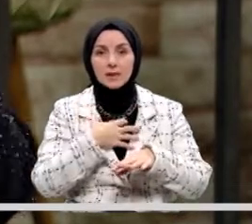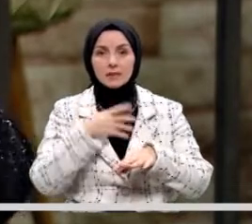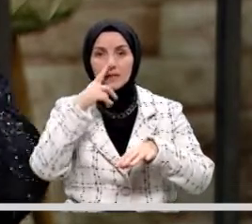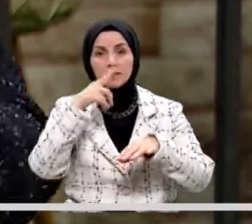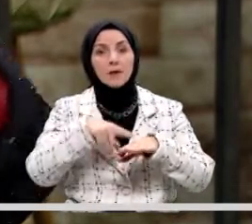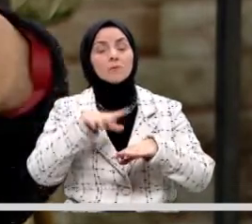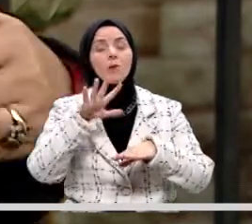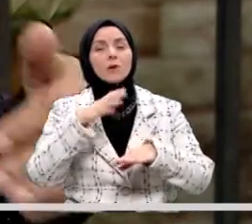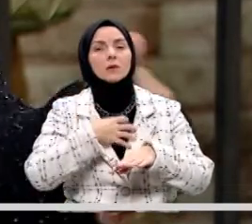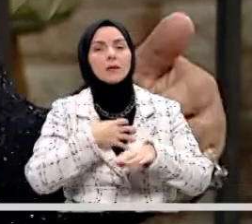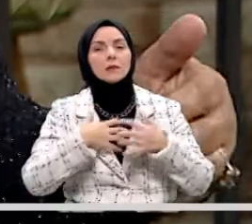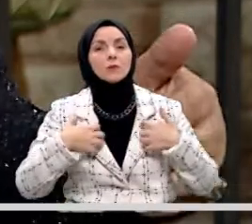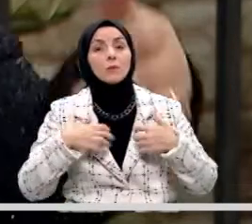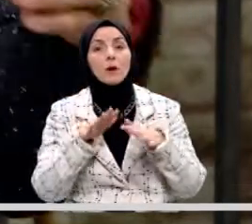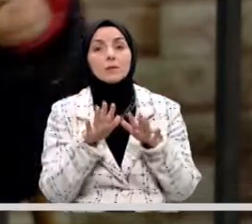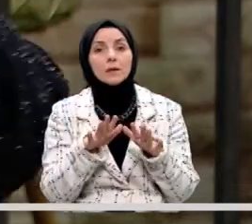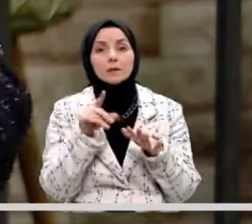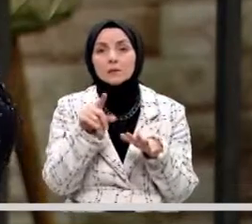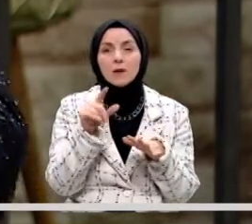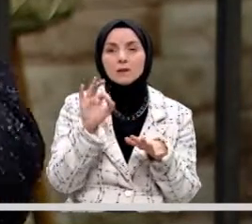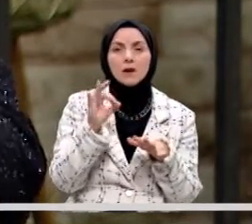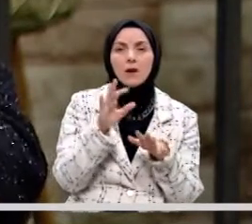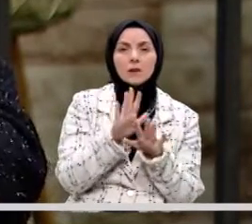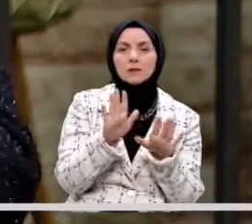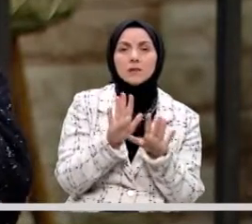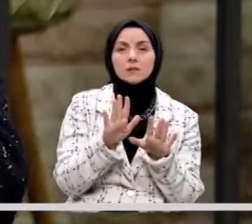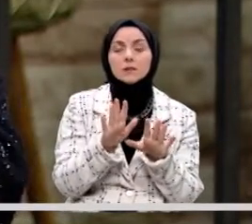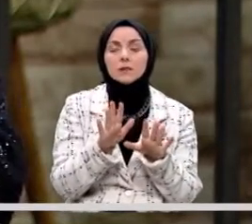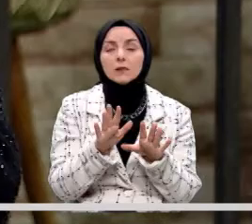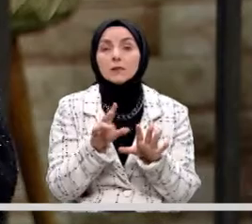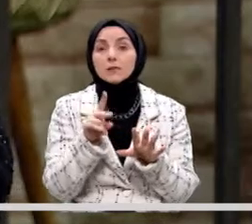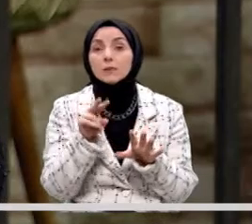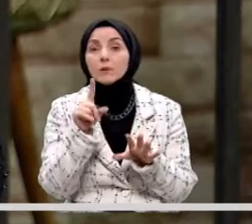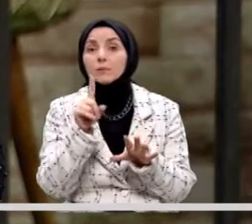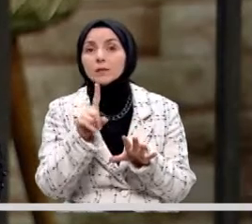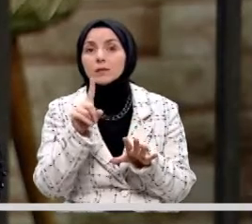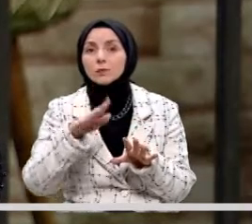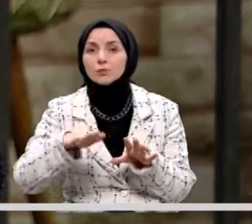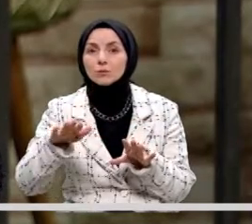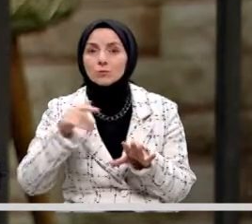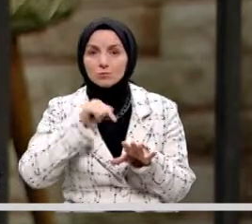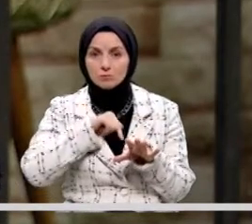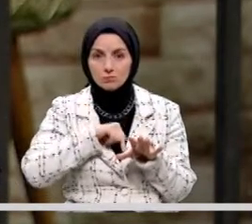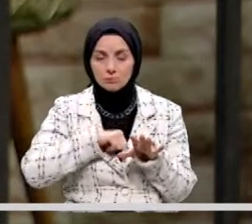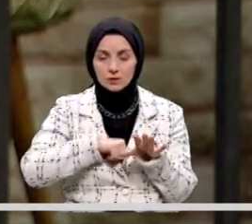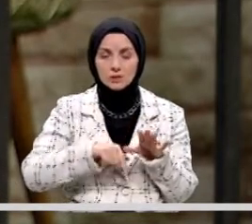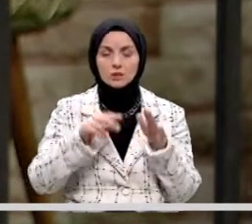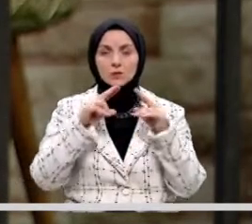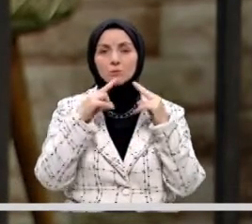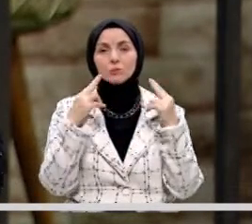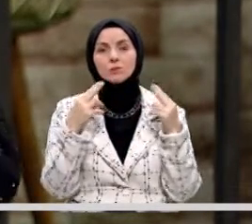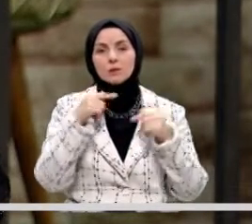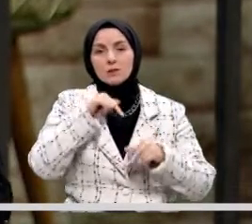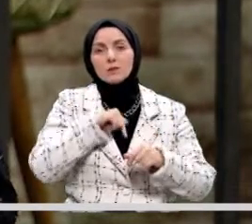Aslında sen şu şu eksiklerle okula başlıyorsun gibi çocuğun iç dünyasını Biz negatif duygularla doldurmuş